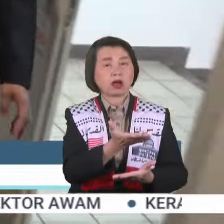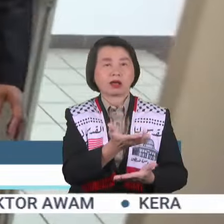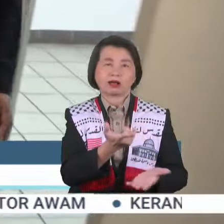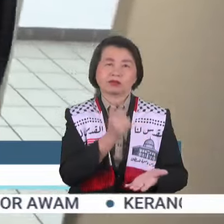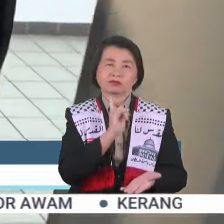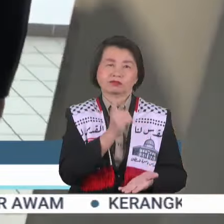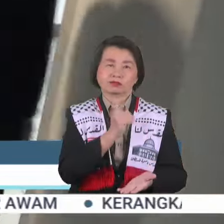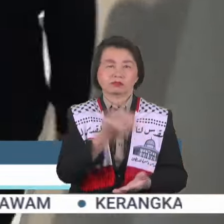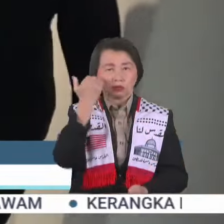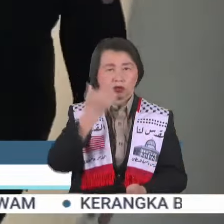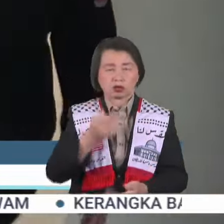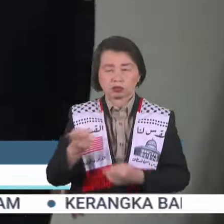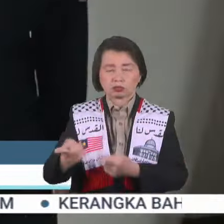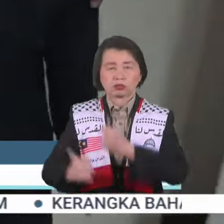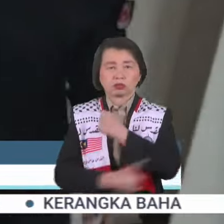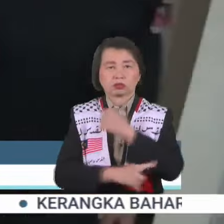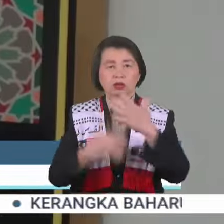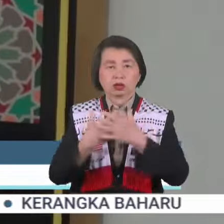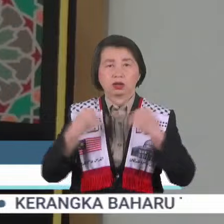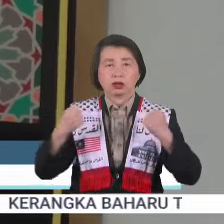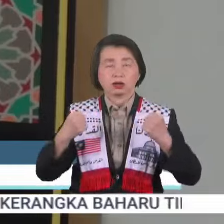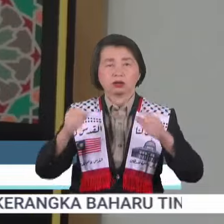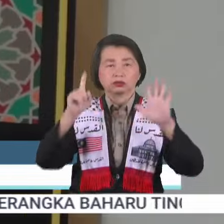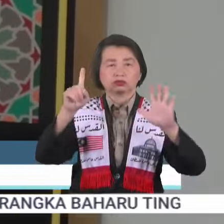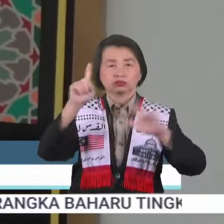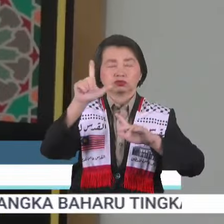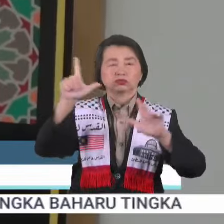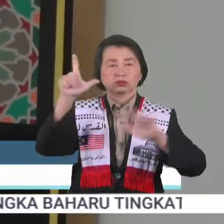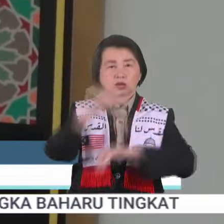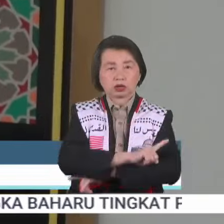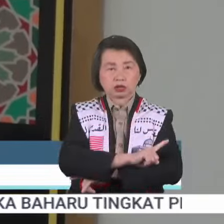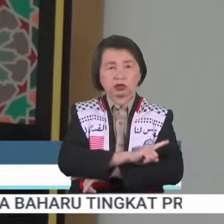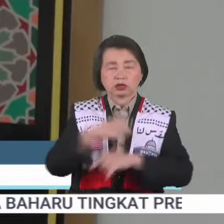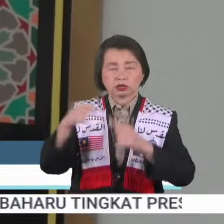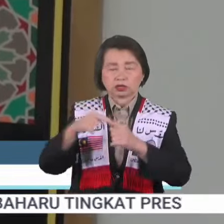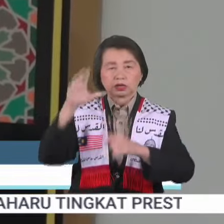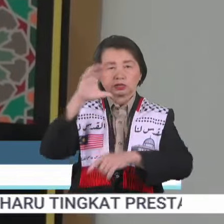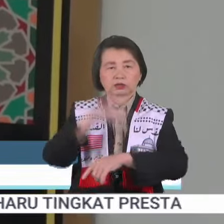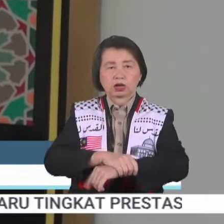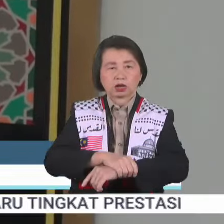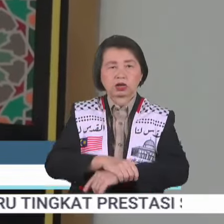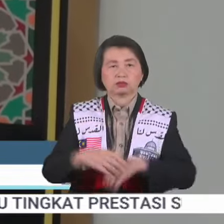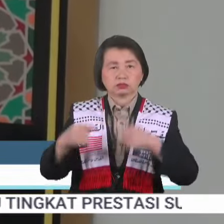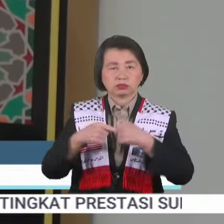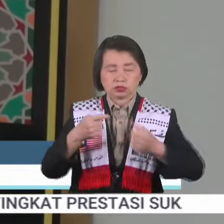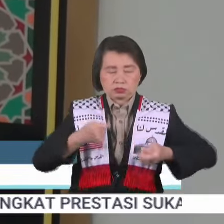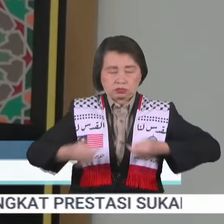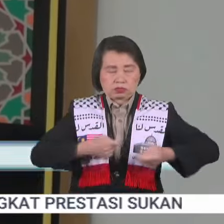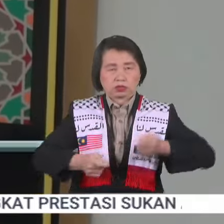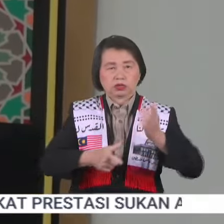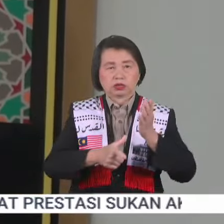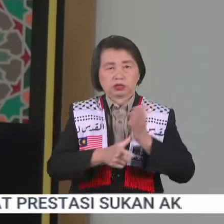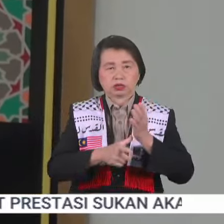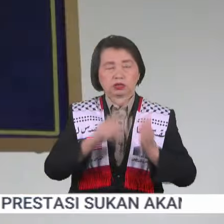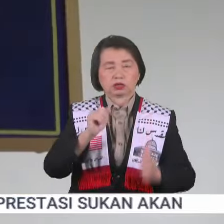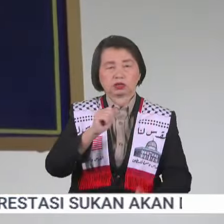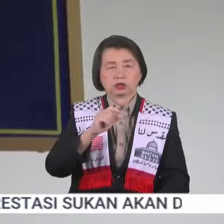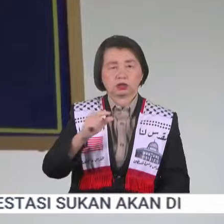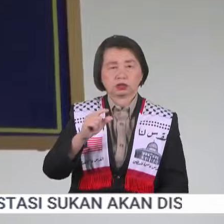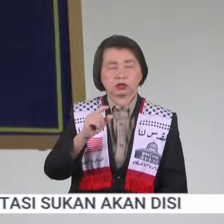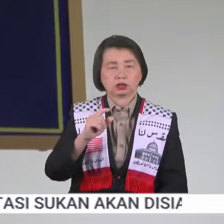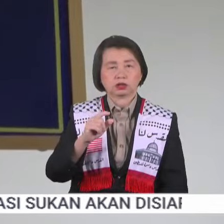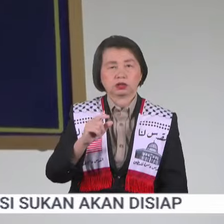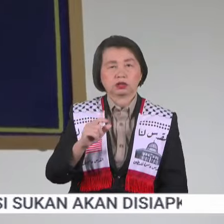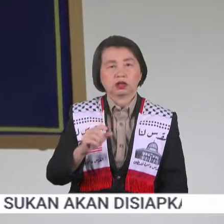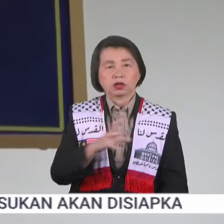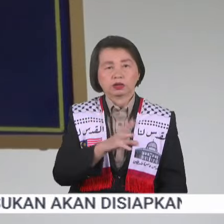Mahkamah mengarahkan tertuduh menjalani hukuman penjara 7 hari bermula tarikh ditangkap. Pendakwaan dikendalikan Timbalan Pendakwa Raya Nur Aisyah